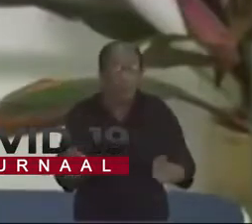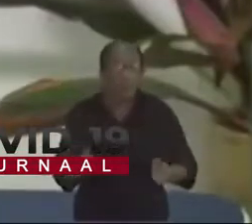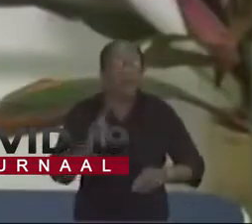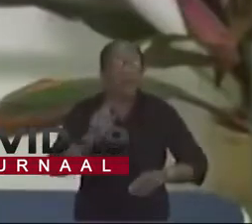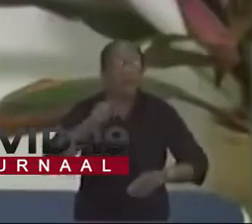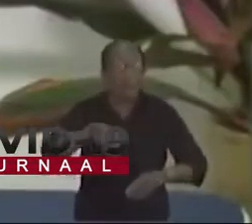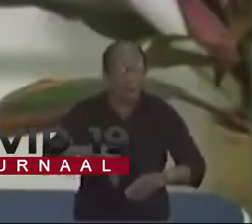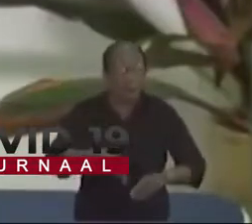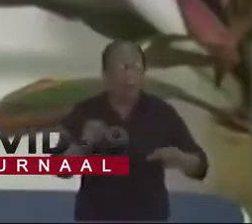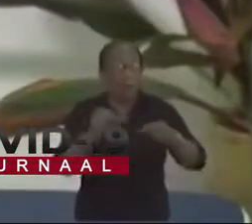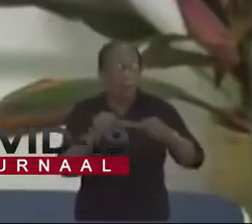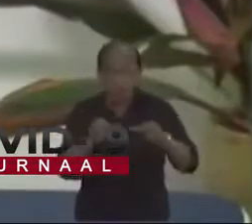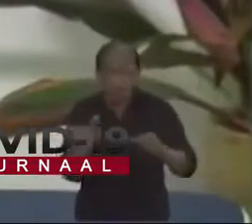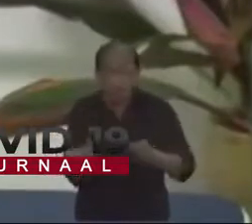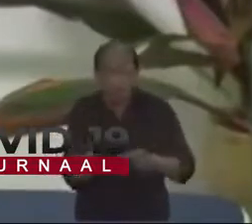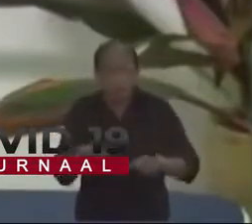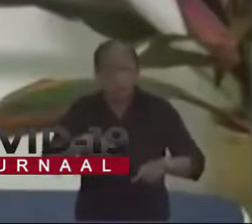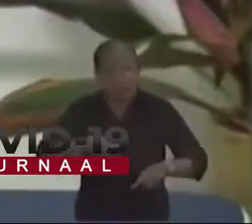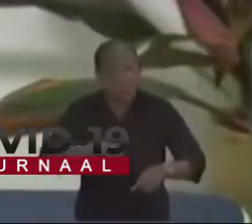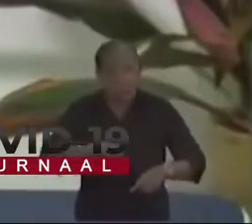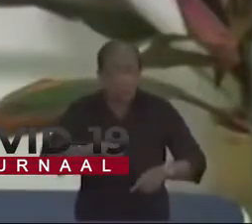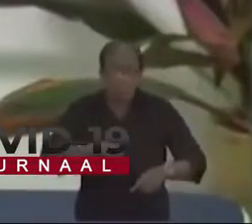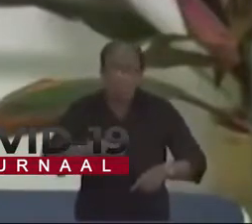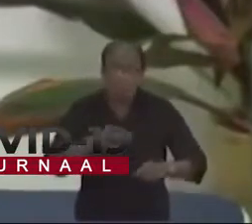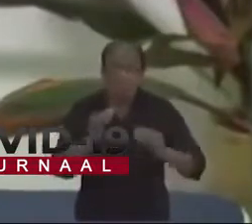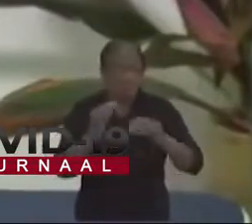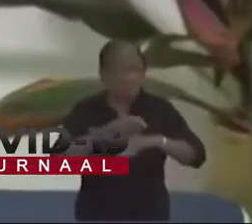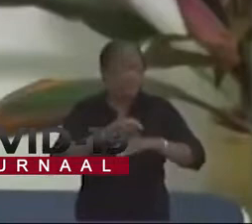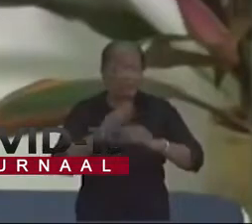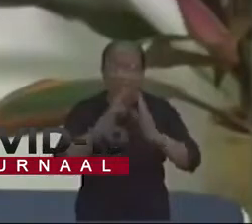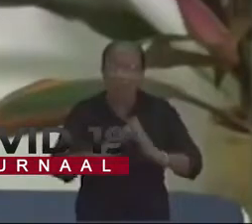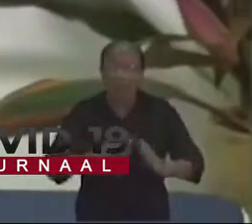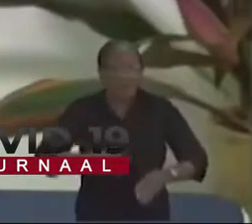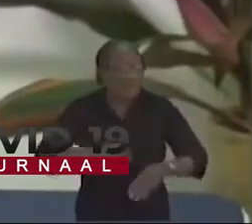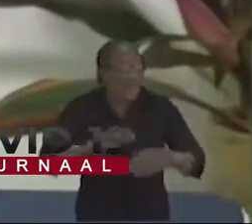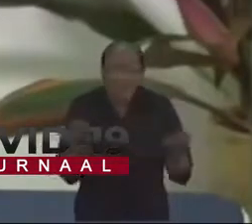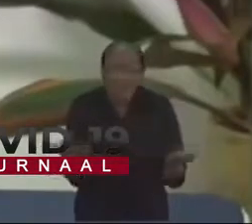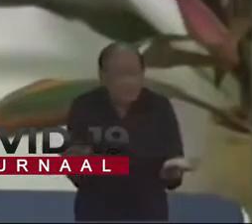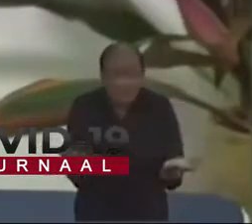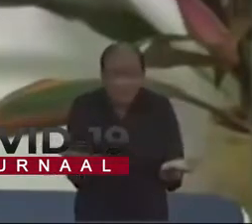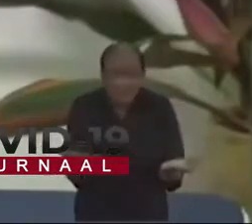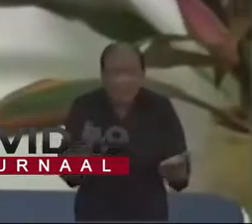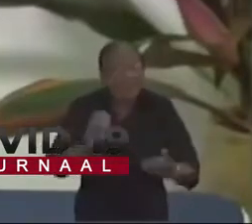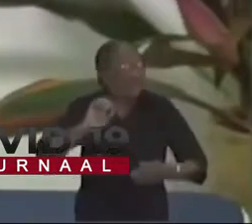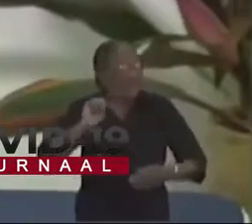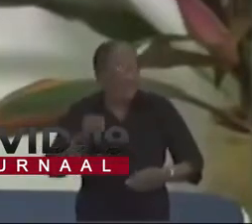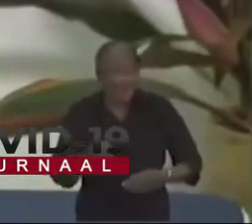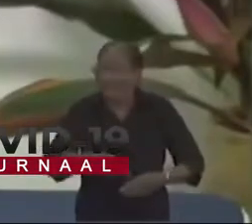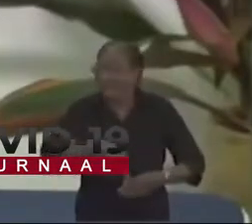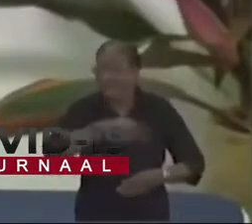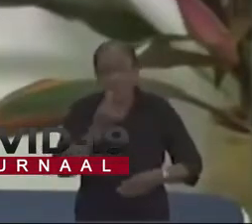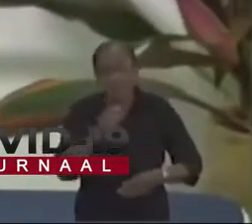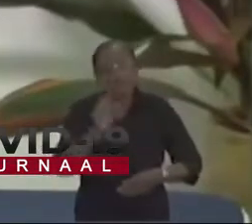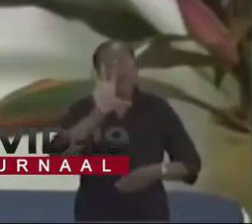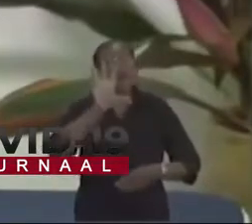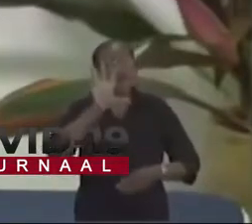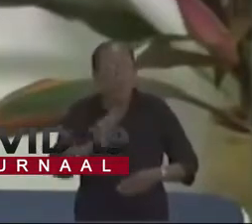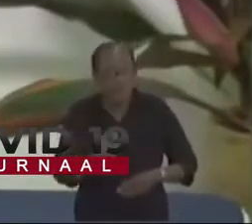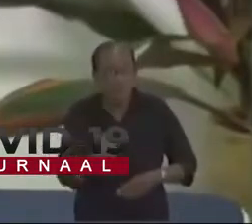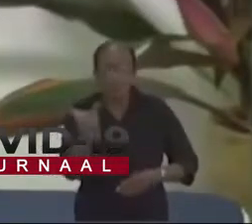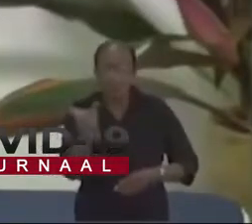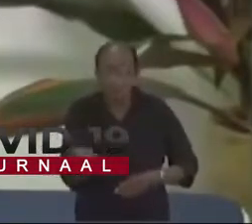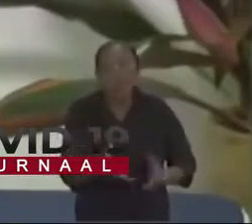het personeel dat wij dus nu op dit moment in het ziekenhuis hebben, kunnen wij niet meer dan 50 patiënten opnemen. Dus voor